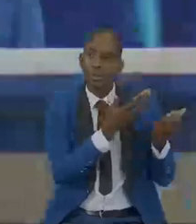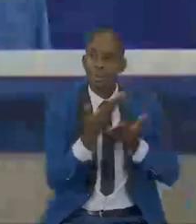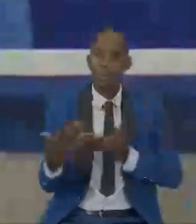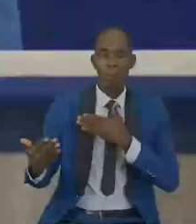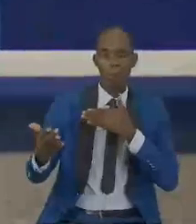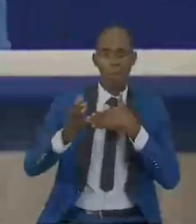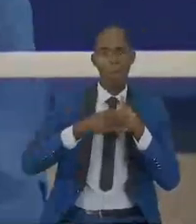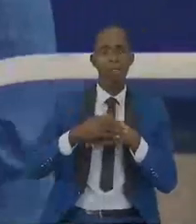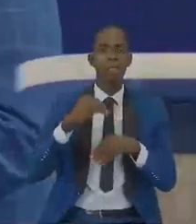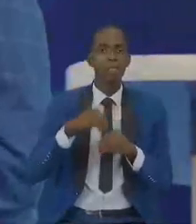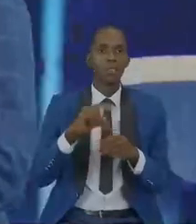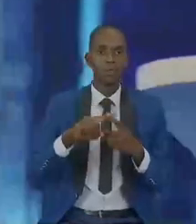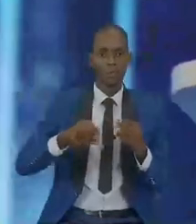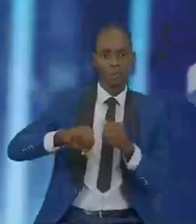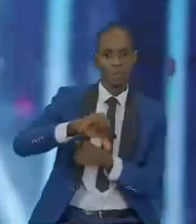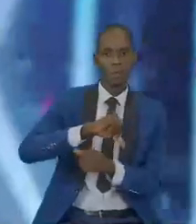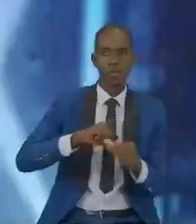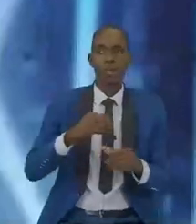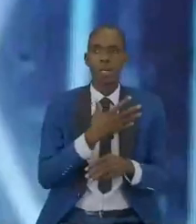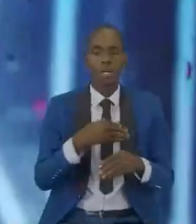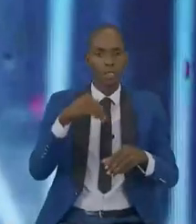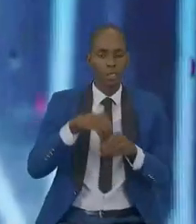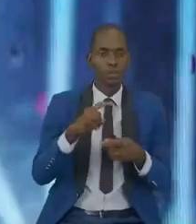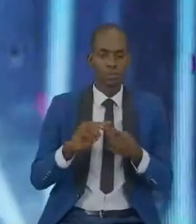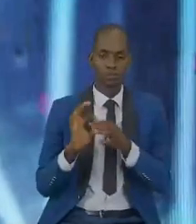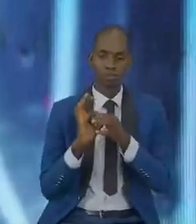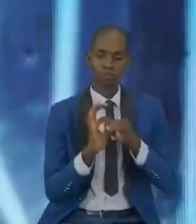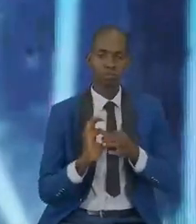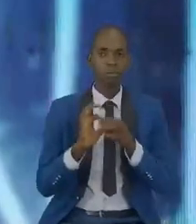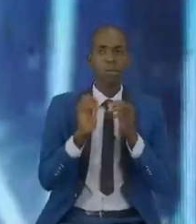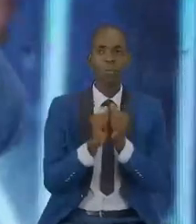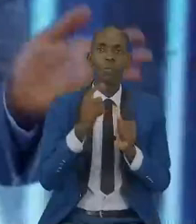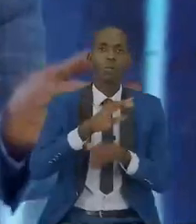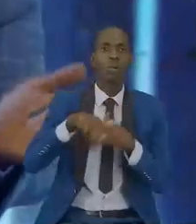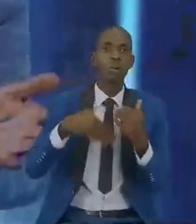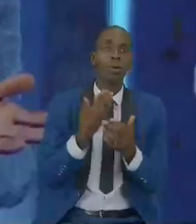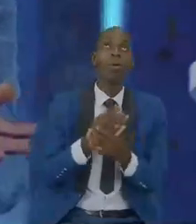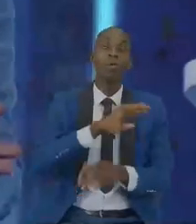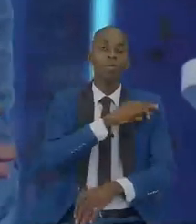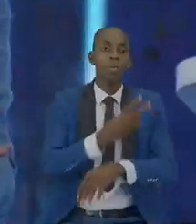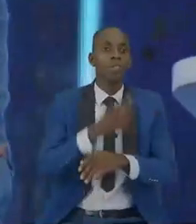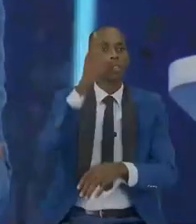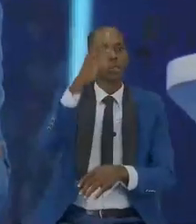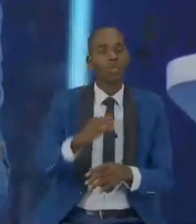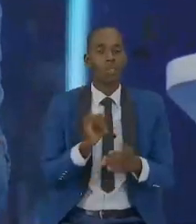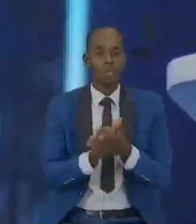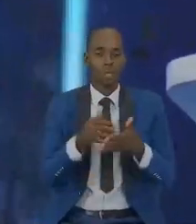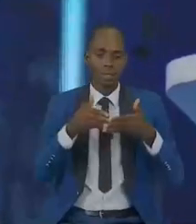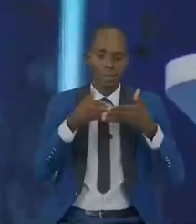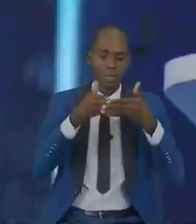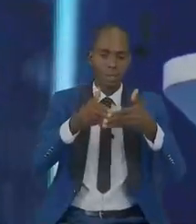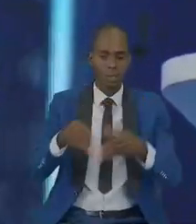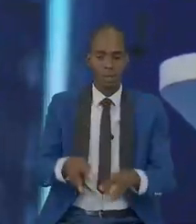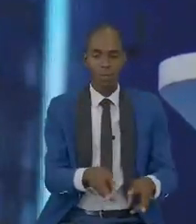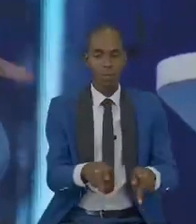toi, mourir pour toi et te ramener à la communion, à la réconciliation avec le Dieu